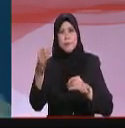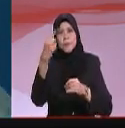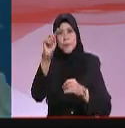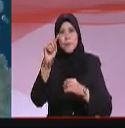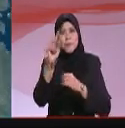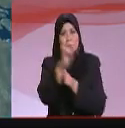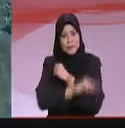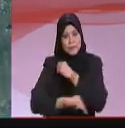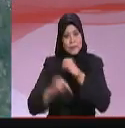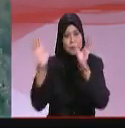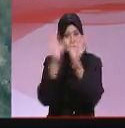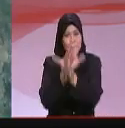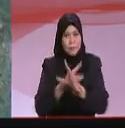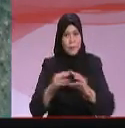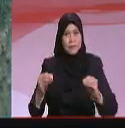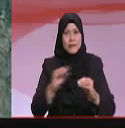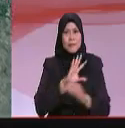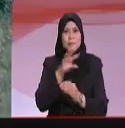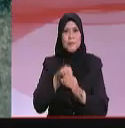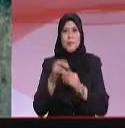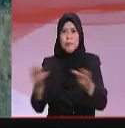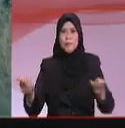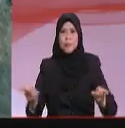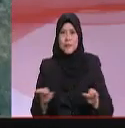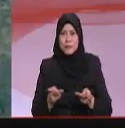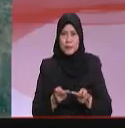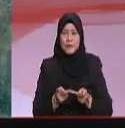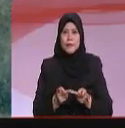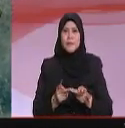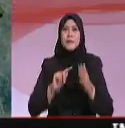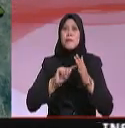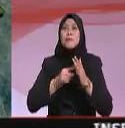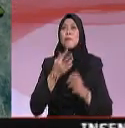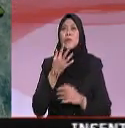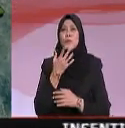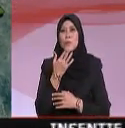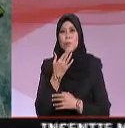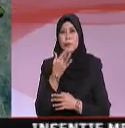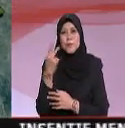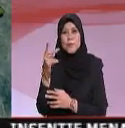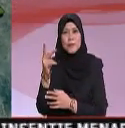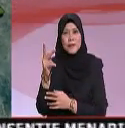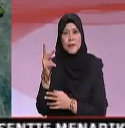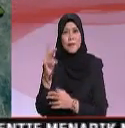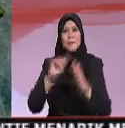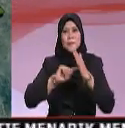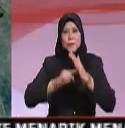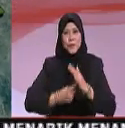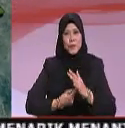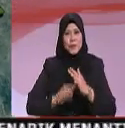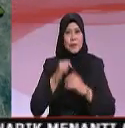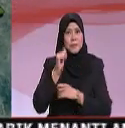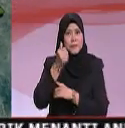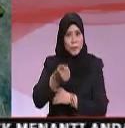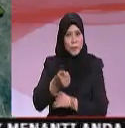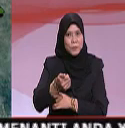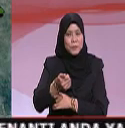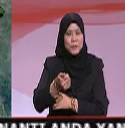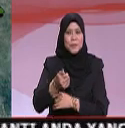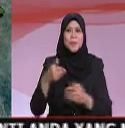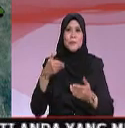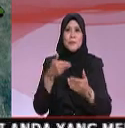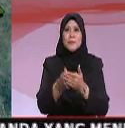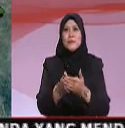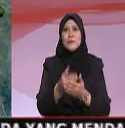negeri Sarawak juga melibatkan kesemua kawasan yang telah ditandakan dengan warna kuning bermula pada hari esok